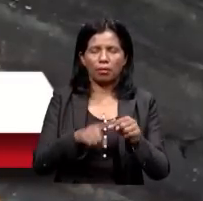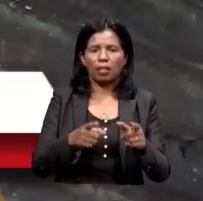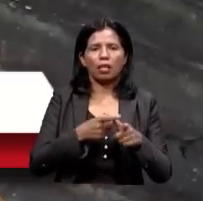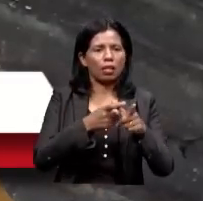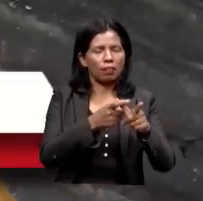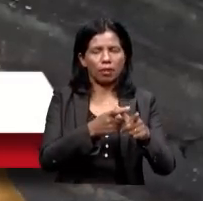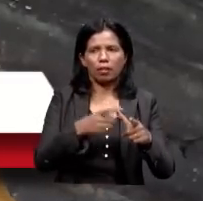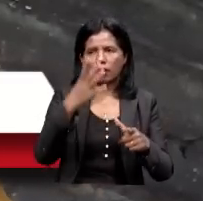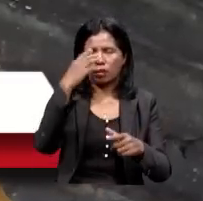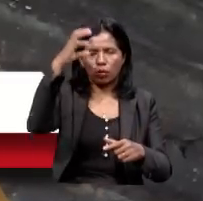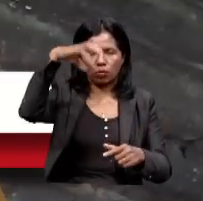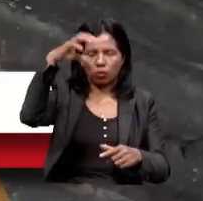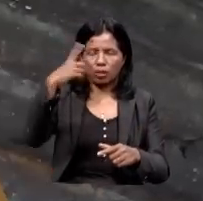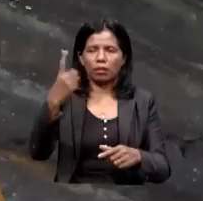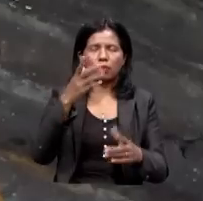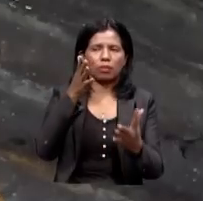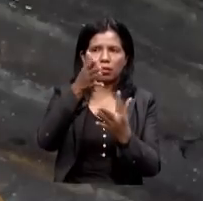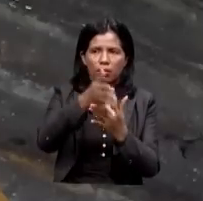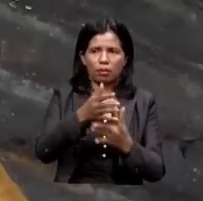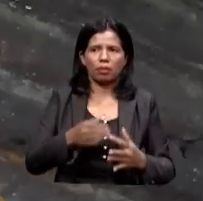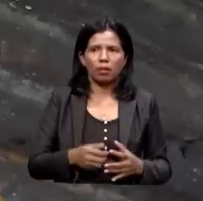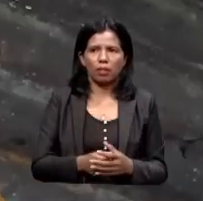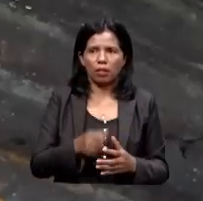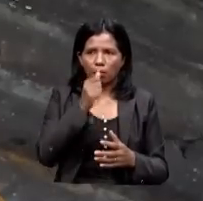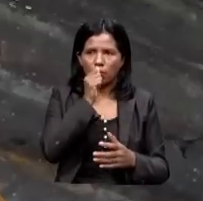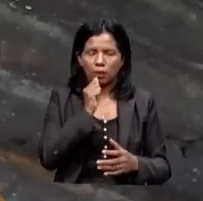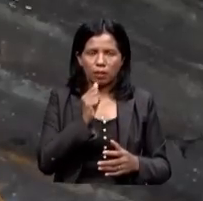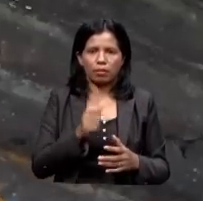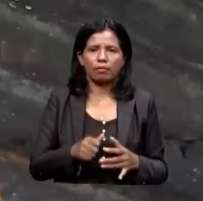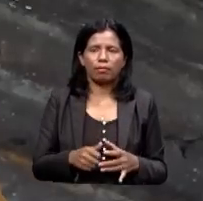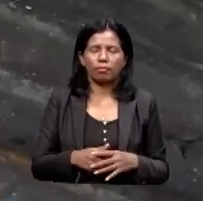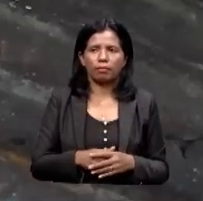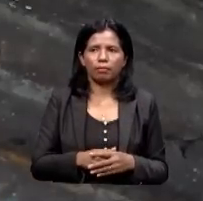halaman itu udah taman ne pasti